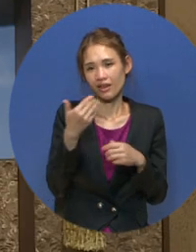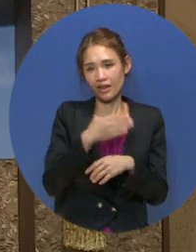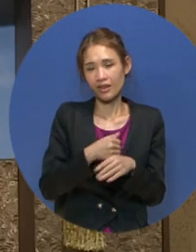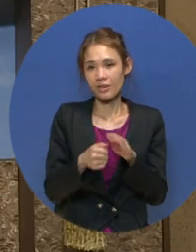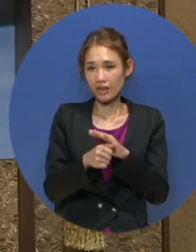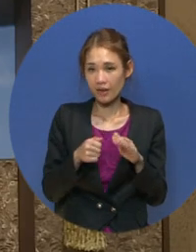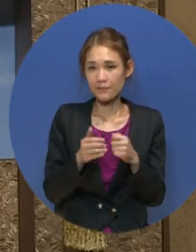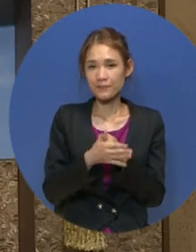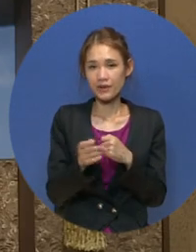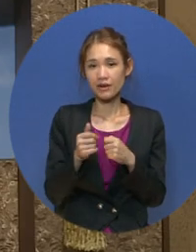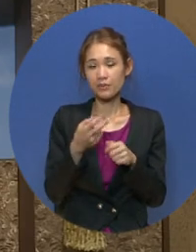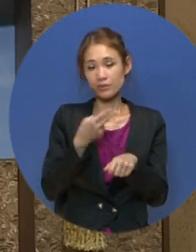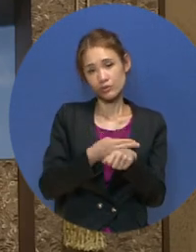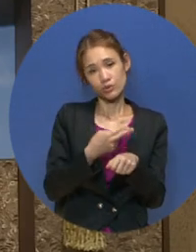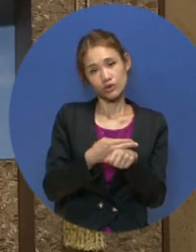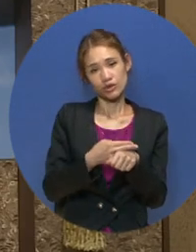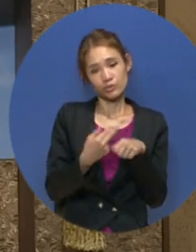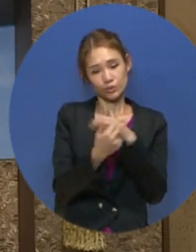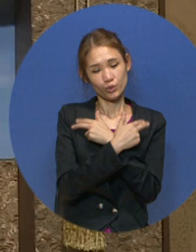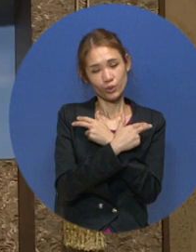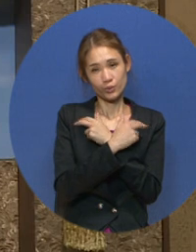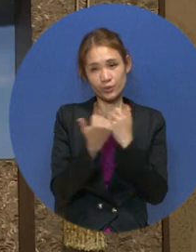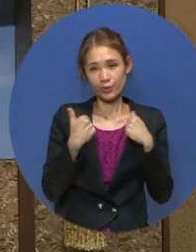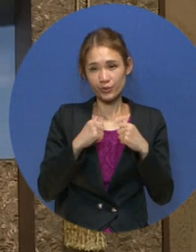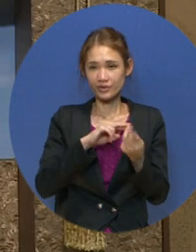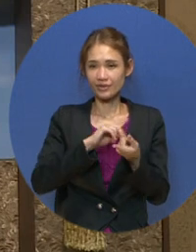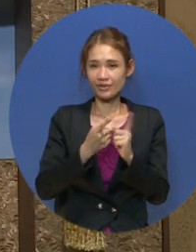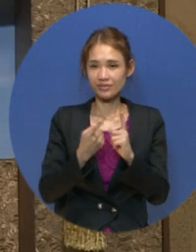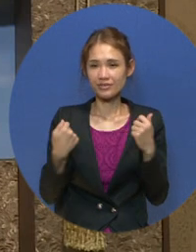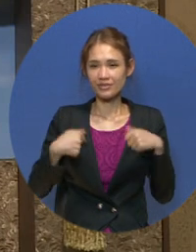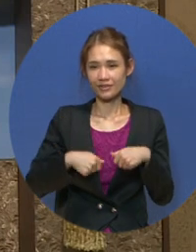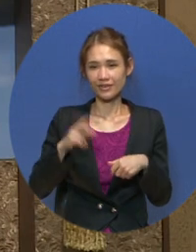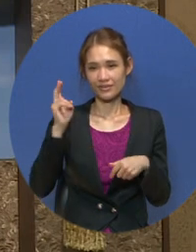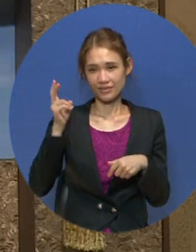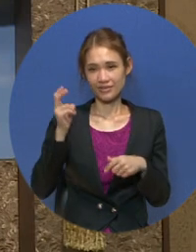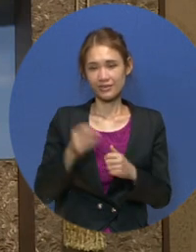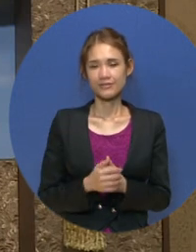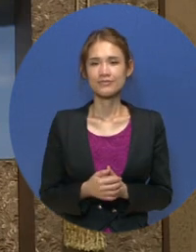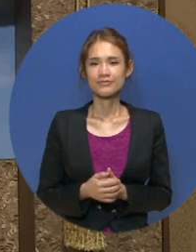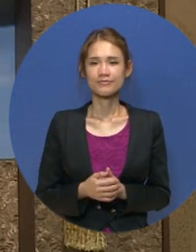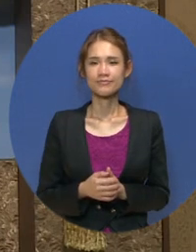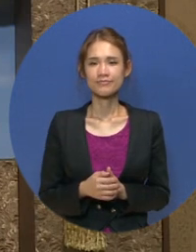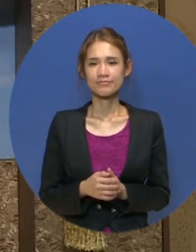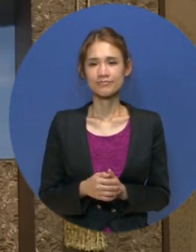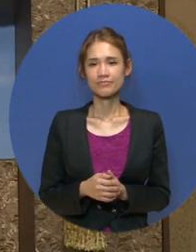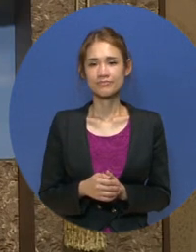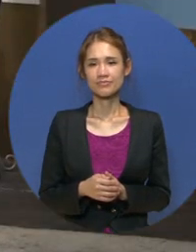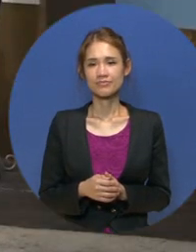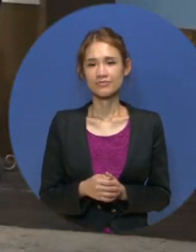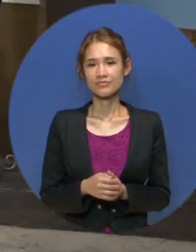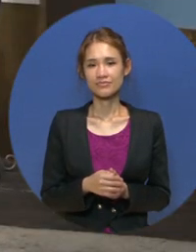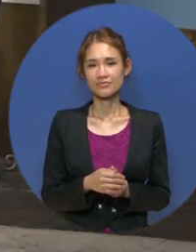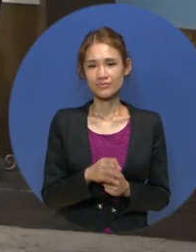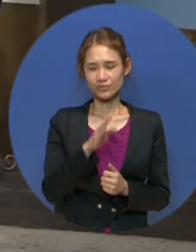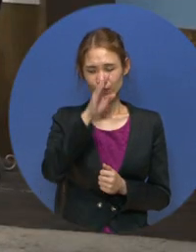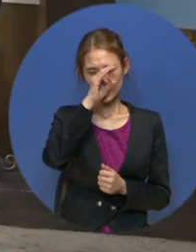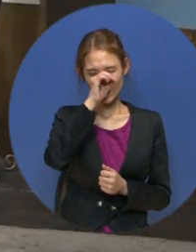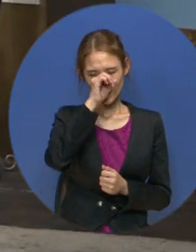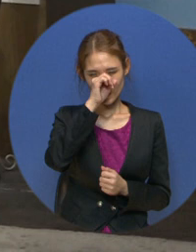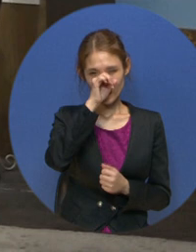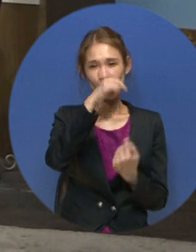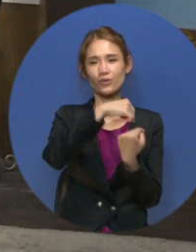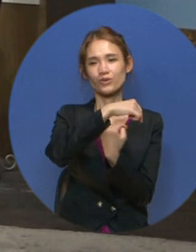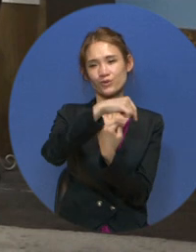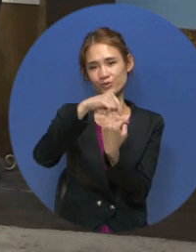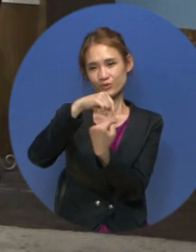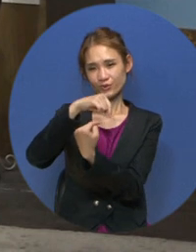네. 선생님들 유니폼으로도 또 이렇게 입으시기도 하시고 참 선순환인 것 맞습니다. 같습니다.